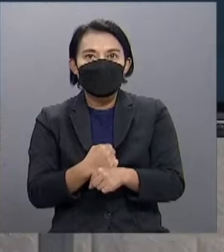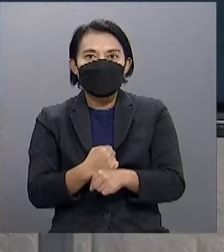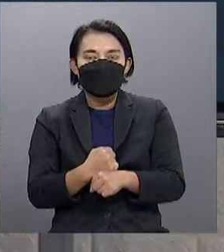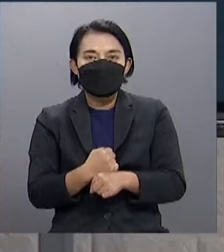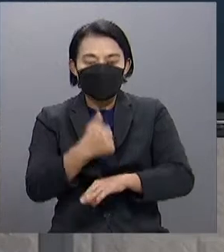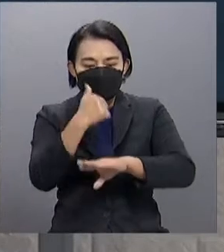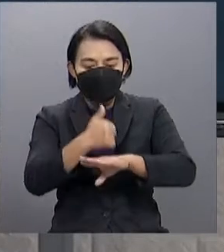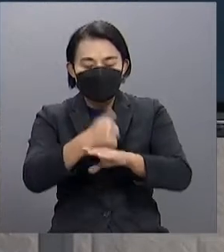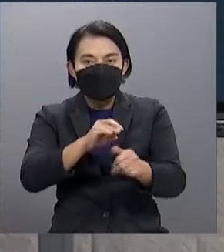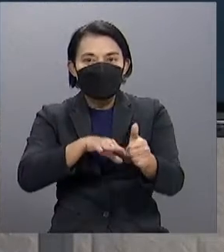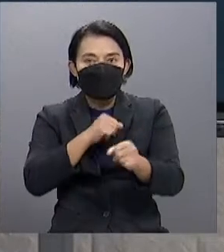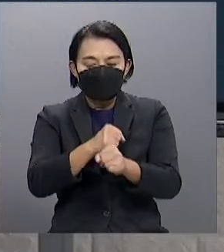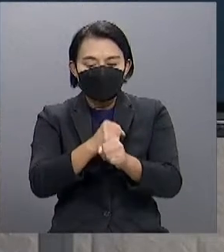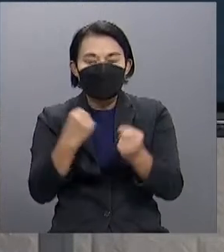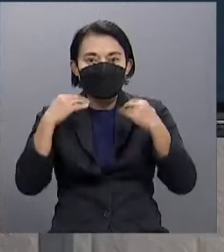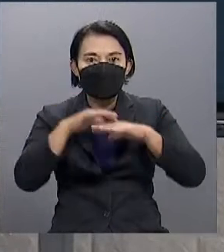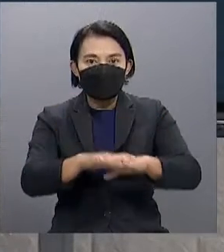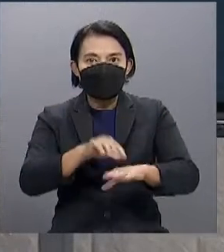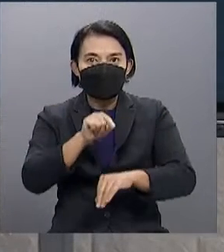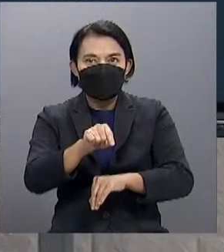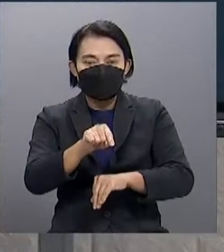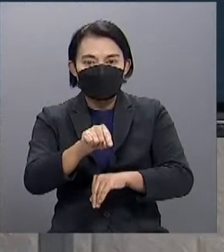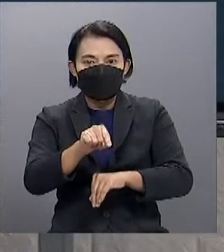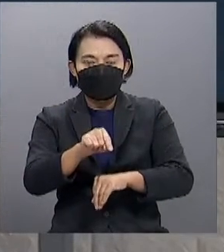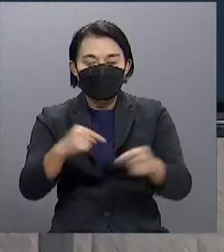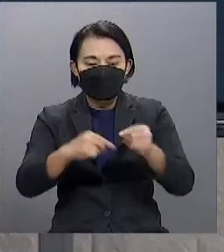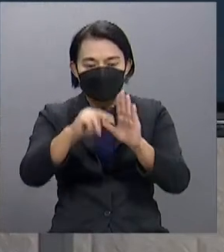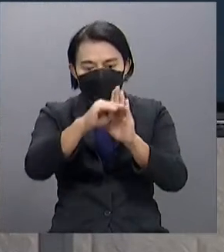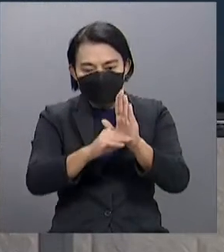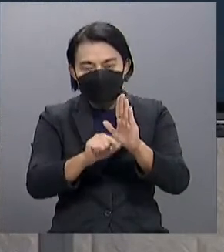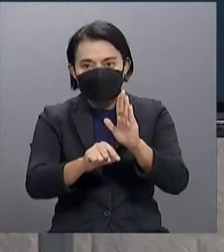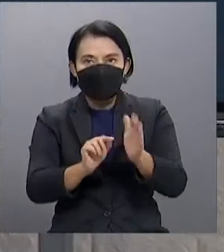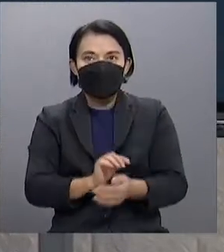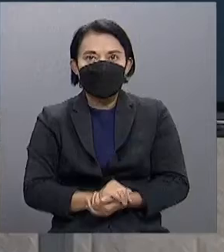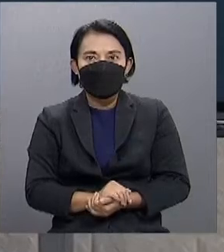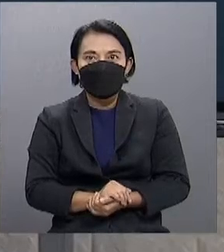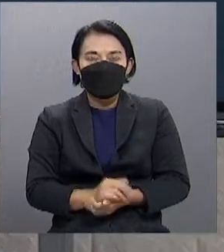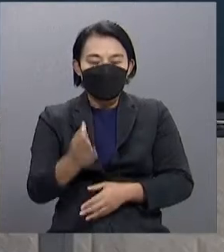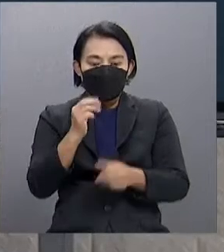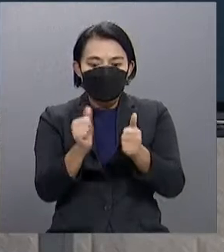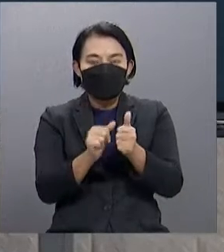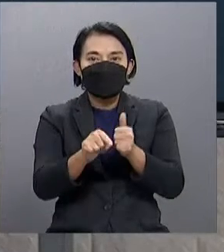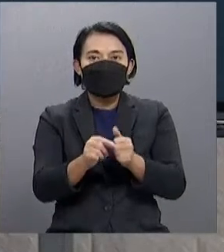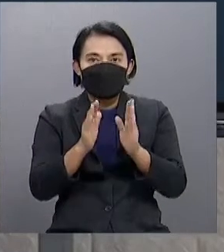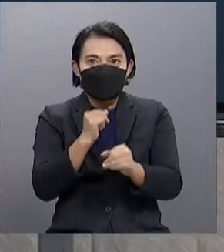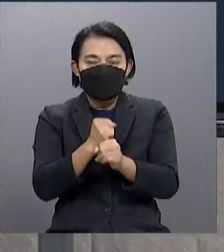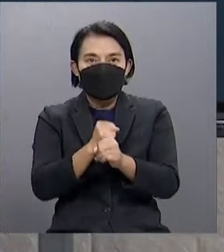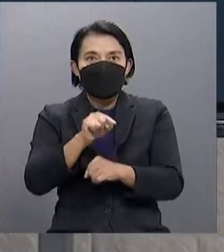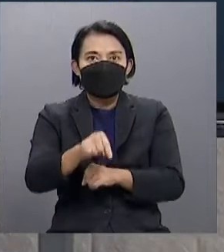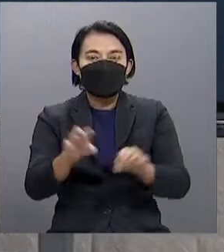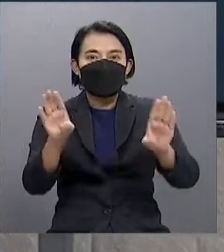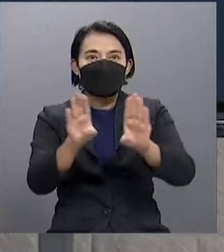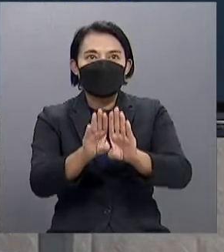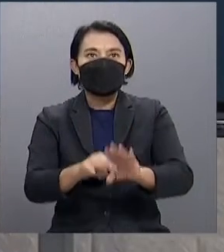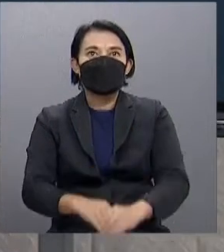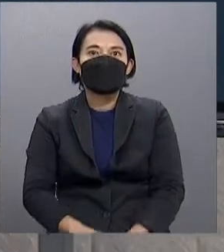เพื่อประสานไปยังหน่วยงานที่เกี่ยวข้องในฝันนโยบายให้เข้าไปช่วยเหลือเพราะว่านี้นะครับชั้นแรงงานก็ปิดแรงงานหลายคน